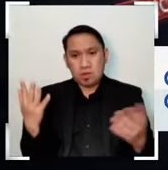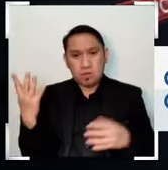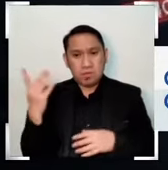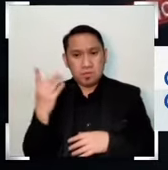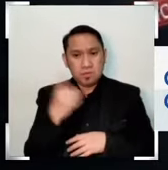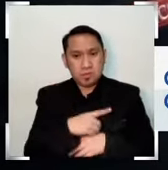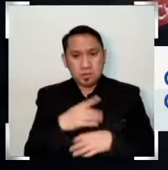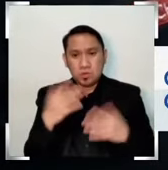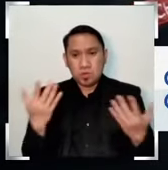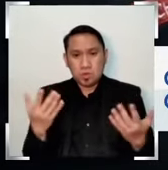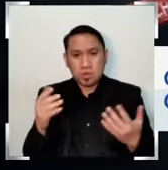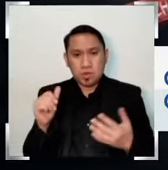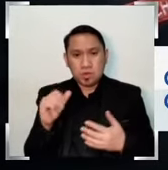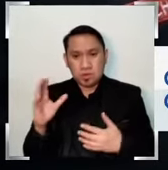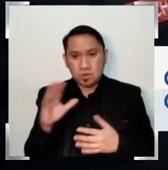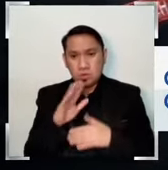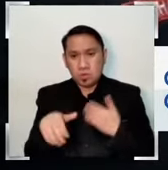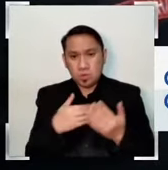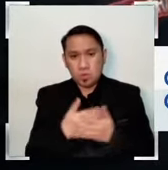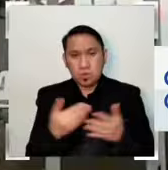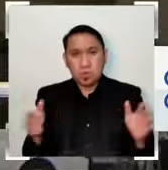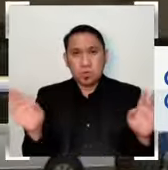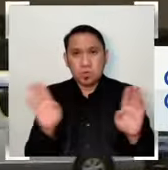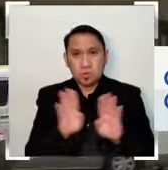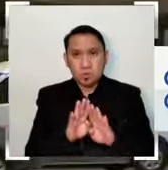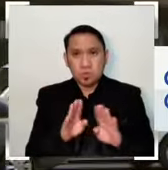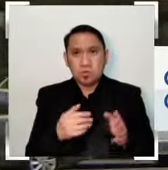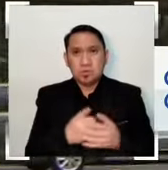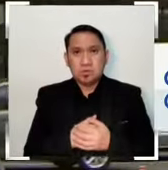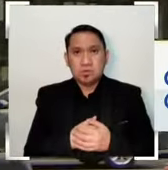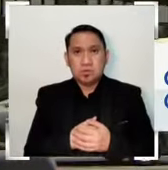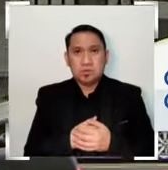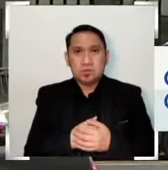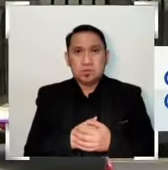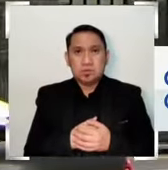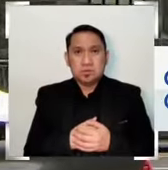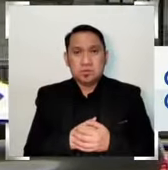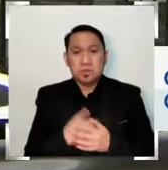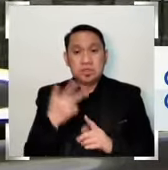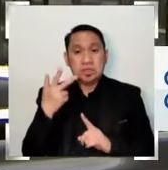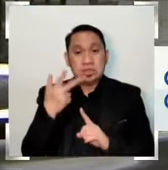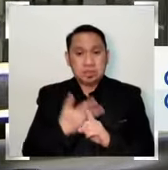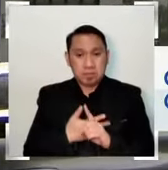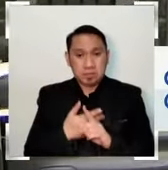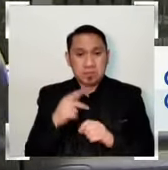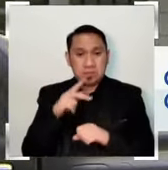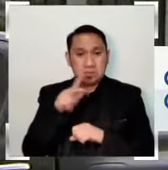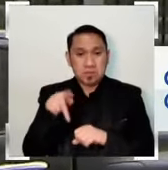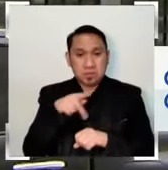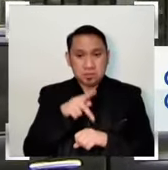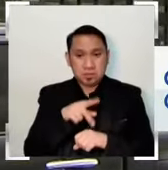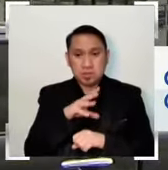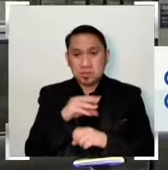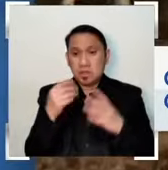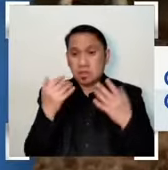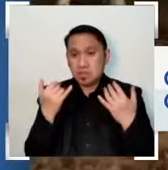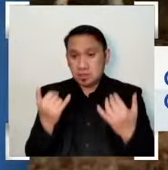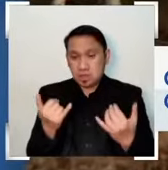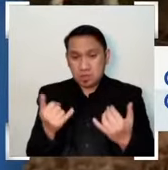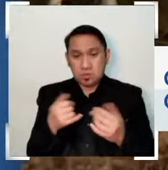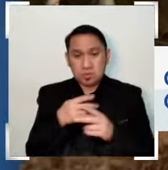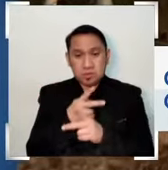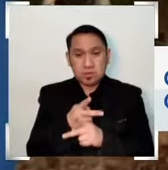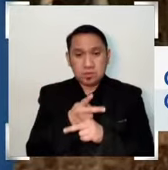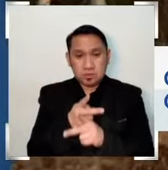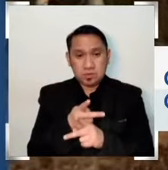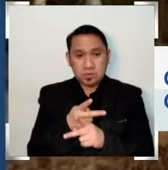aircon, nakasarado lahat. Inabol na namin, hininga namin. 3 buwan na si Taya sa Pilipinas at kasalukuyang nasa pangangalaga ng abogado